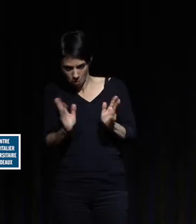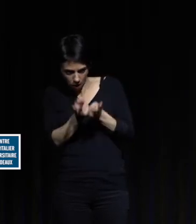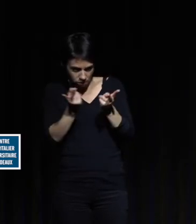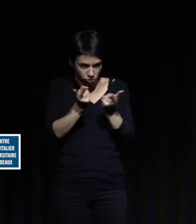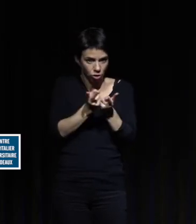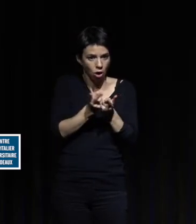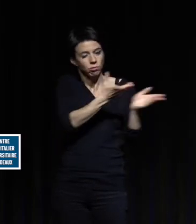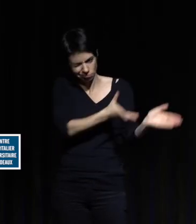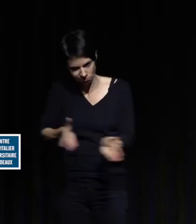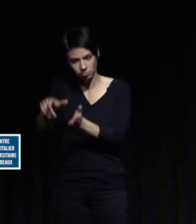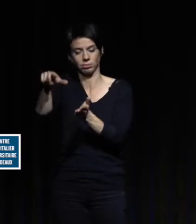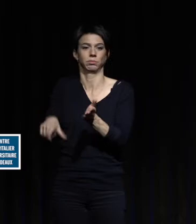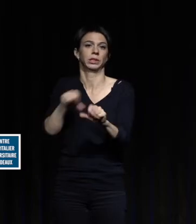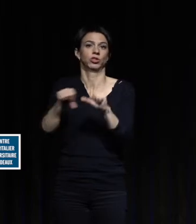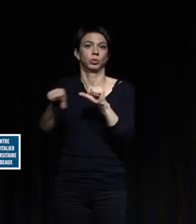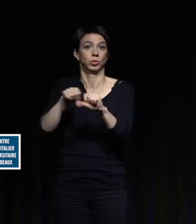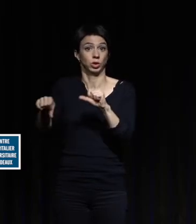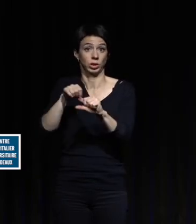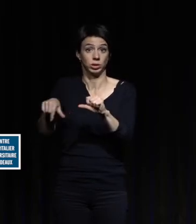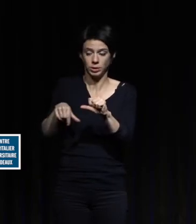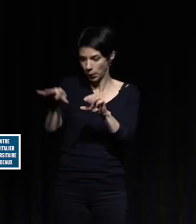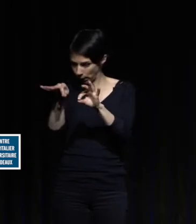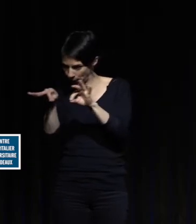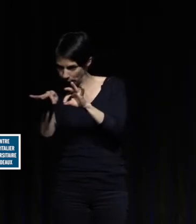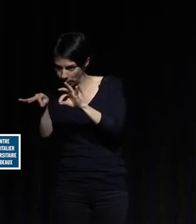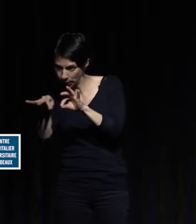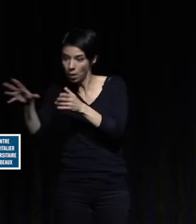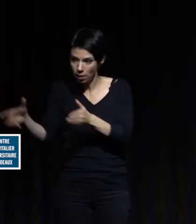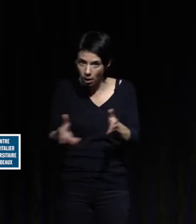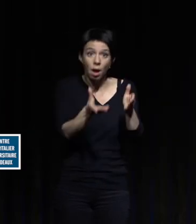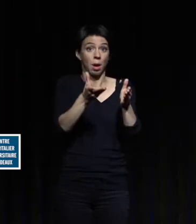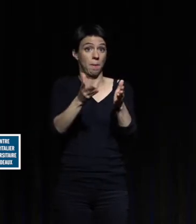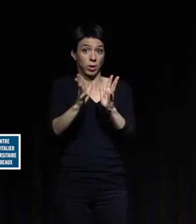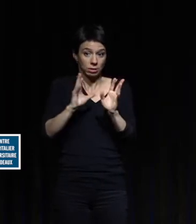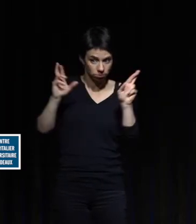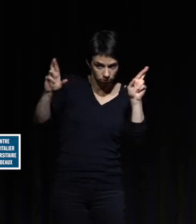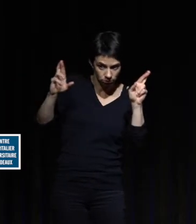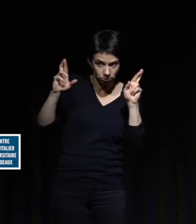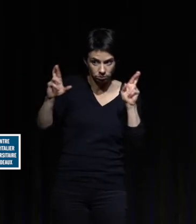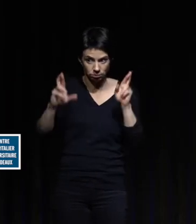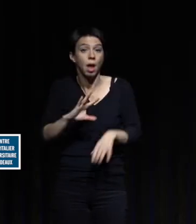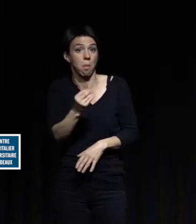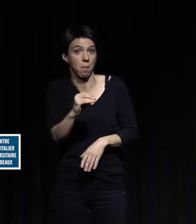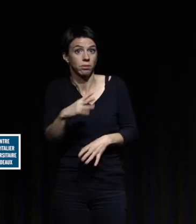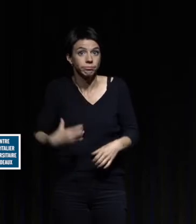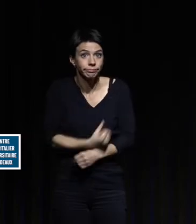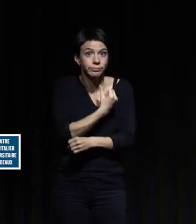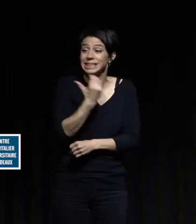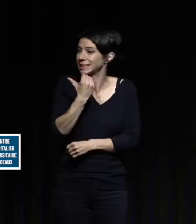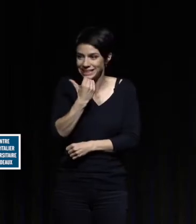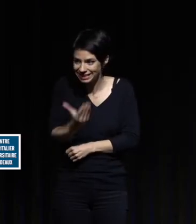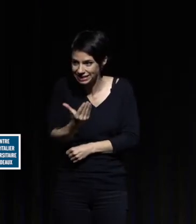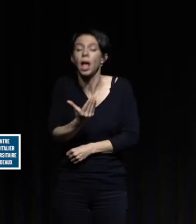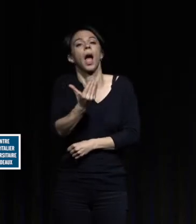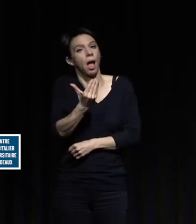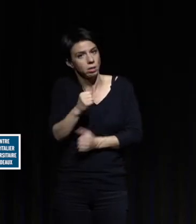point, m'augmenter mes chances de fertilité et avant que je passe, un an après, si je n'ai pas réussi, et fonction de mon âge, dans des techniques